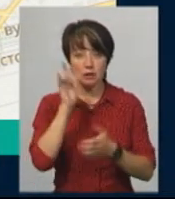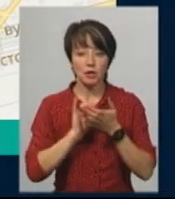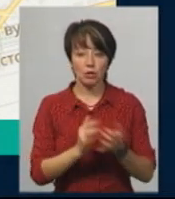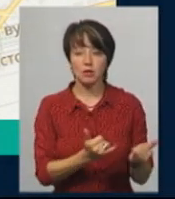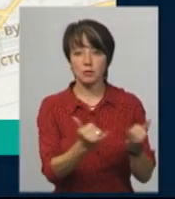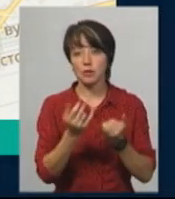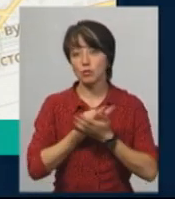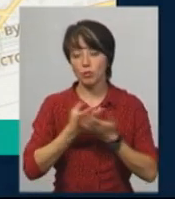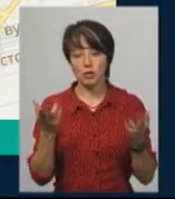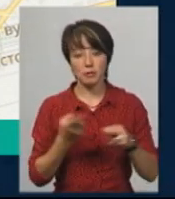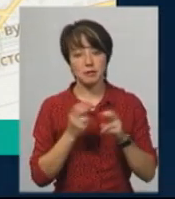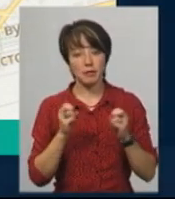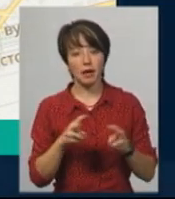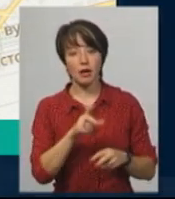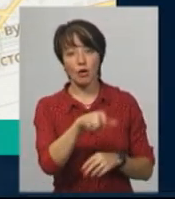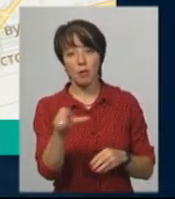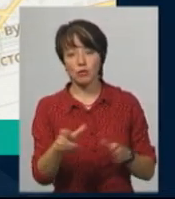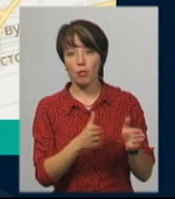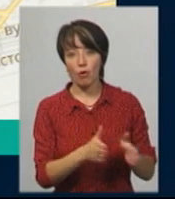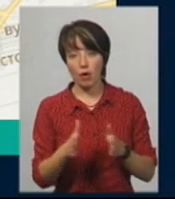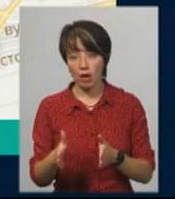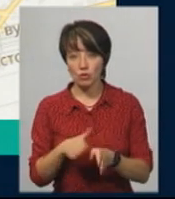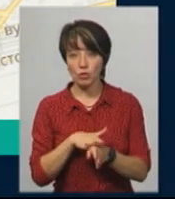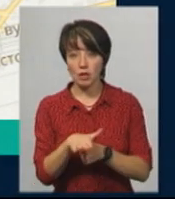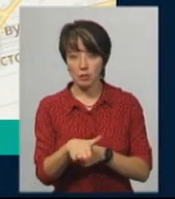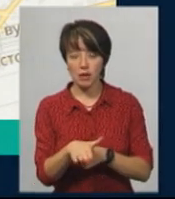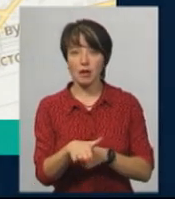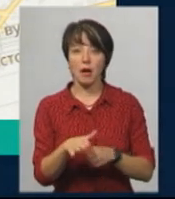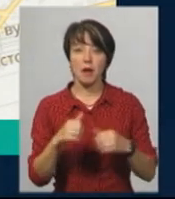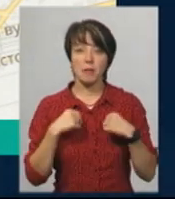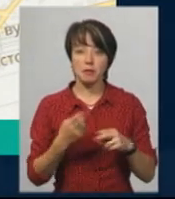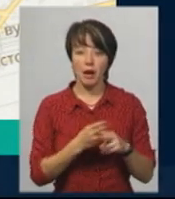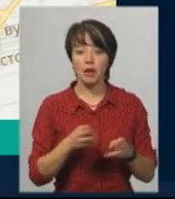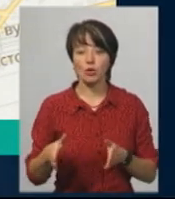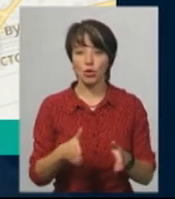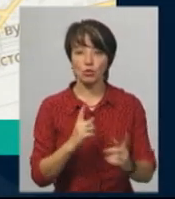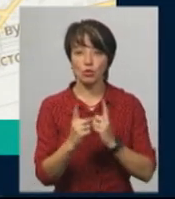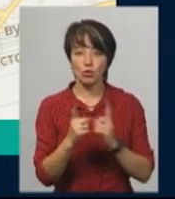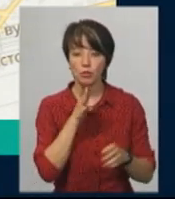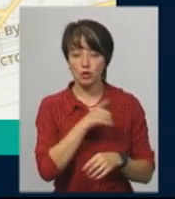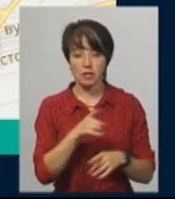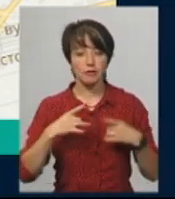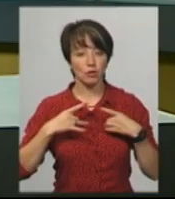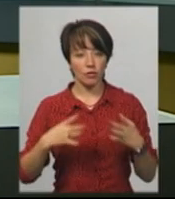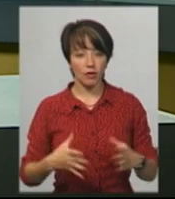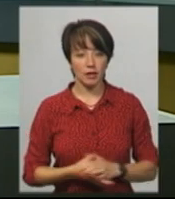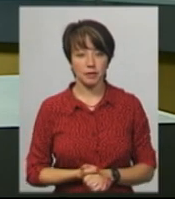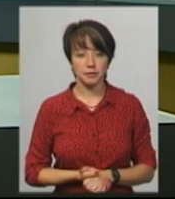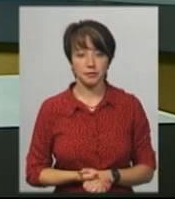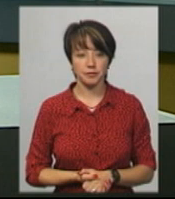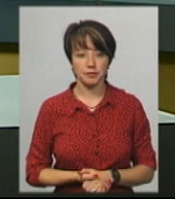забезпечення публічної безпеки та громадського порядку, дотримання безпеки дорожнього руху під час святкування.